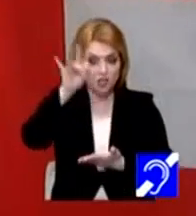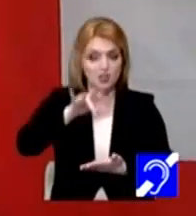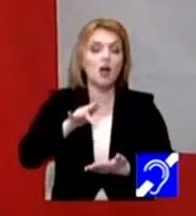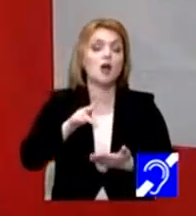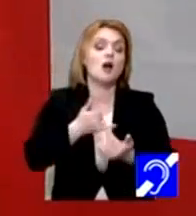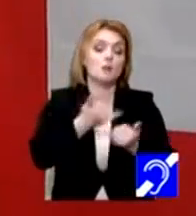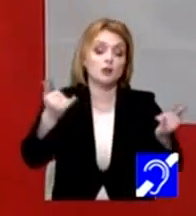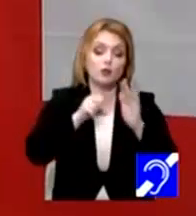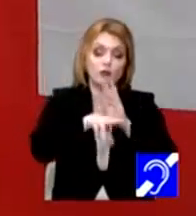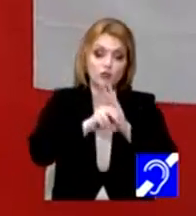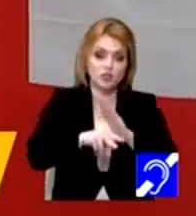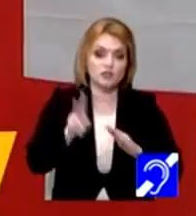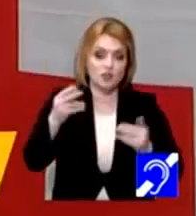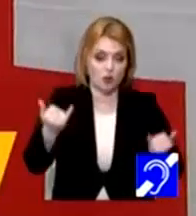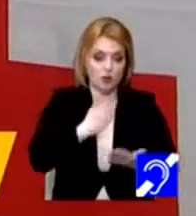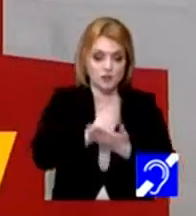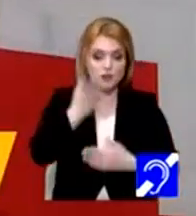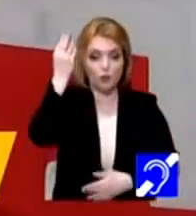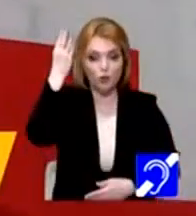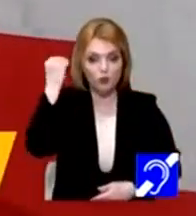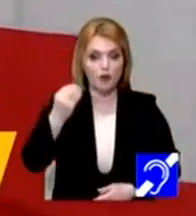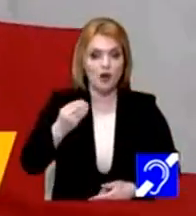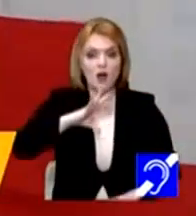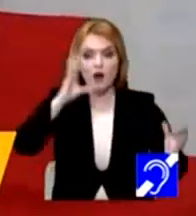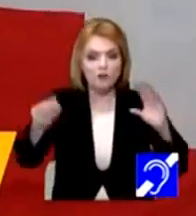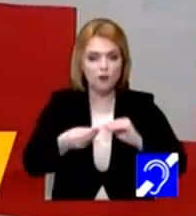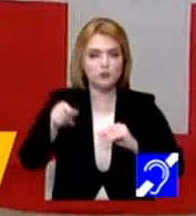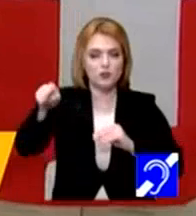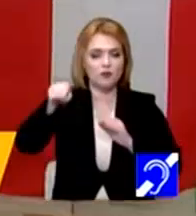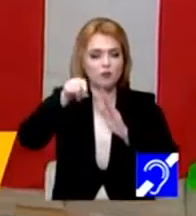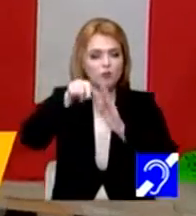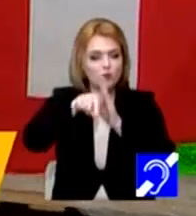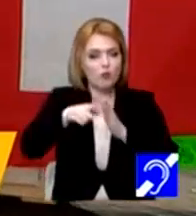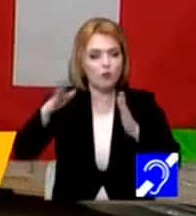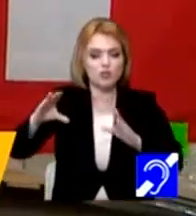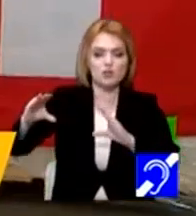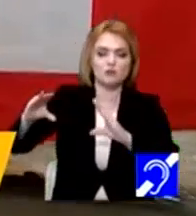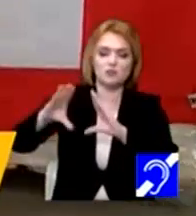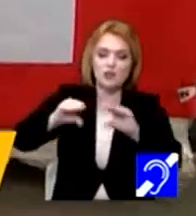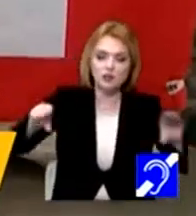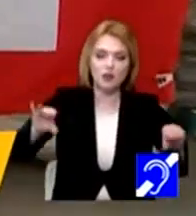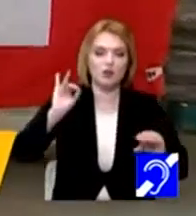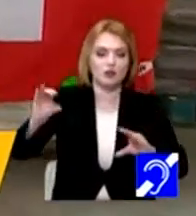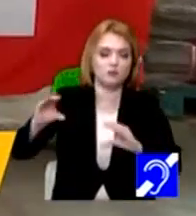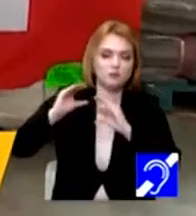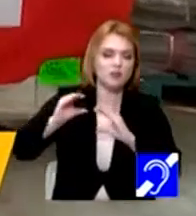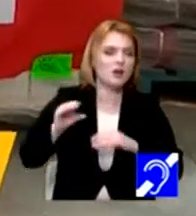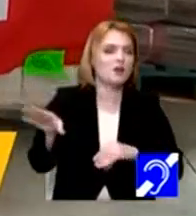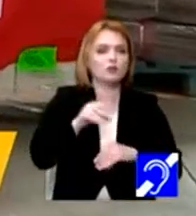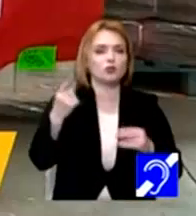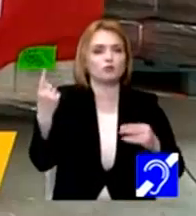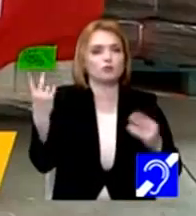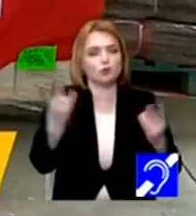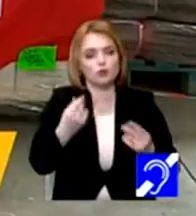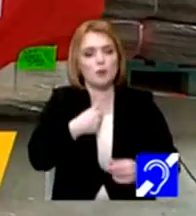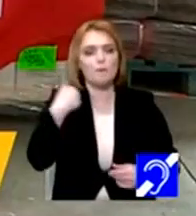din Republica Moldova. Ajutorul constă în special în saltele, pături, dar și alte lucruri de primă necesitate